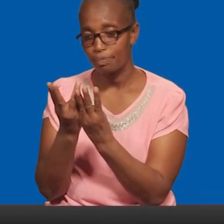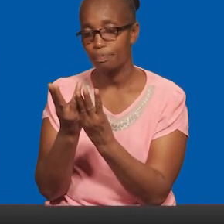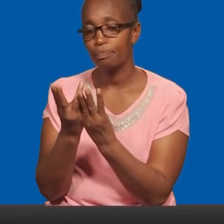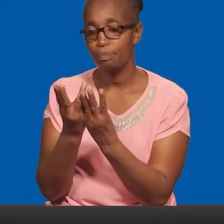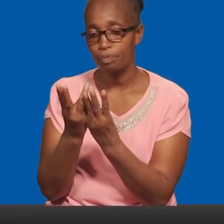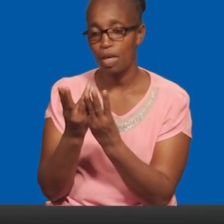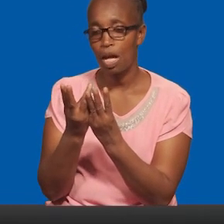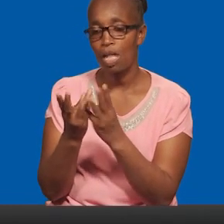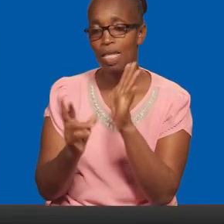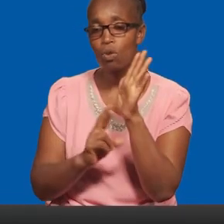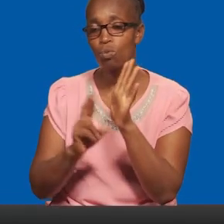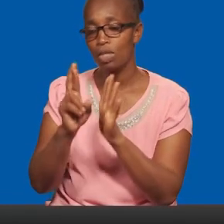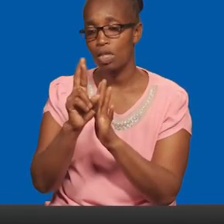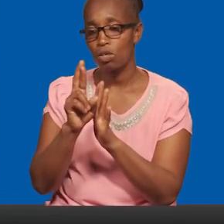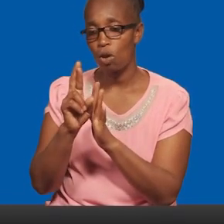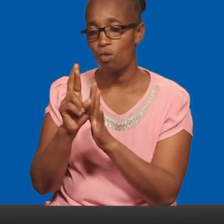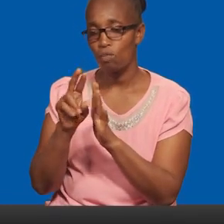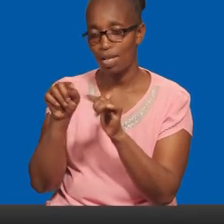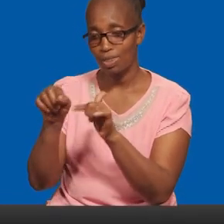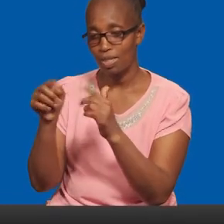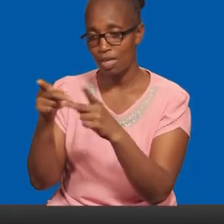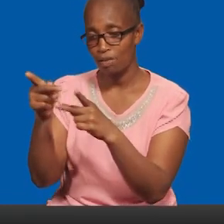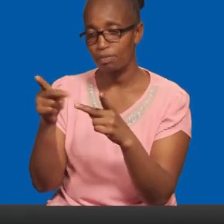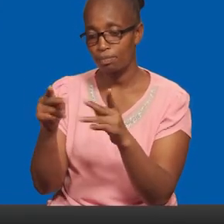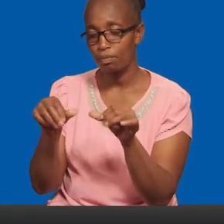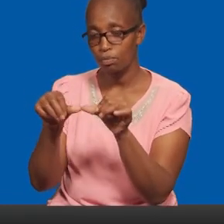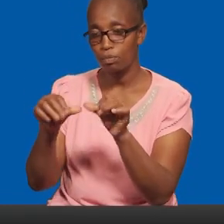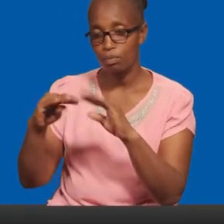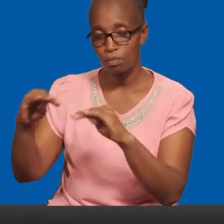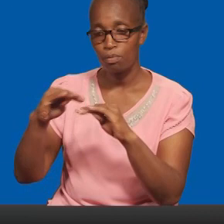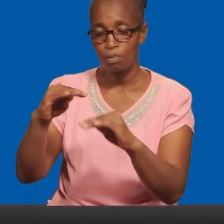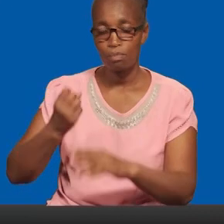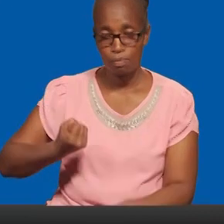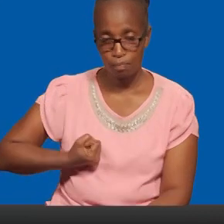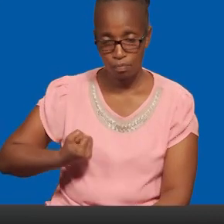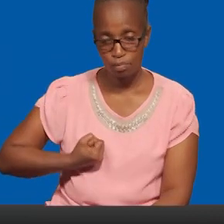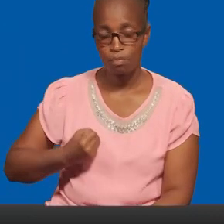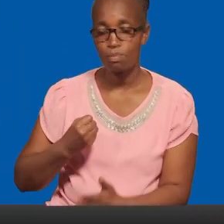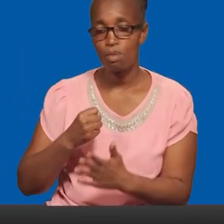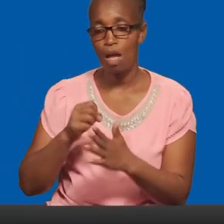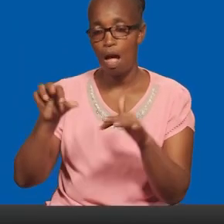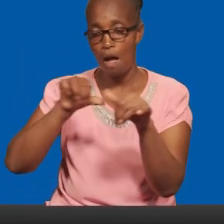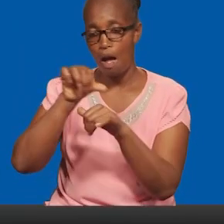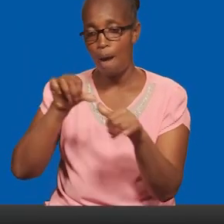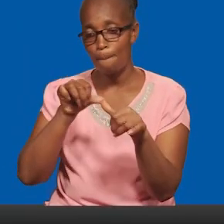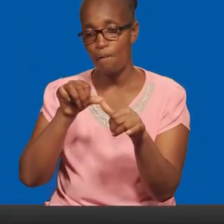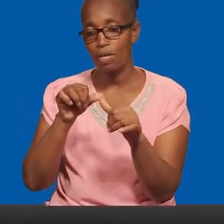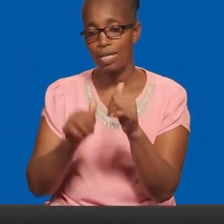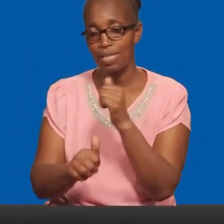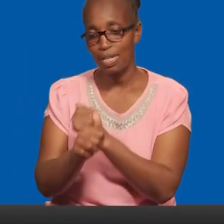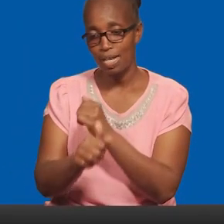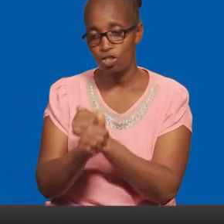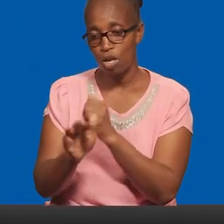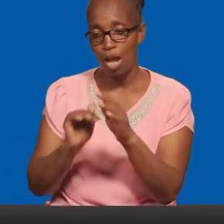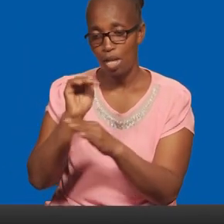eneo hilo Watson Izano alisisitiza kuwa utawala wa eneo hilo utazidi kuwahamasisha wanawake na wasichana ambao ni